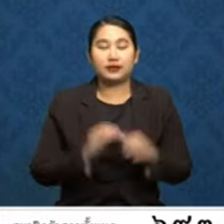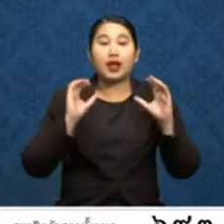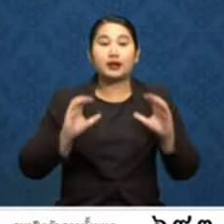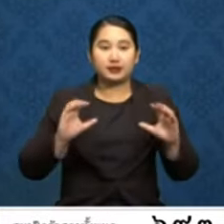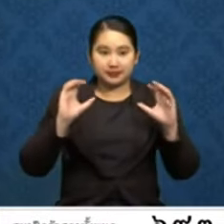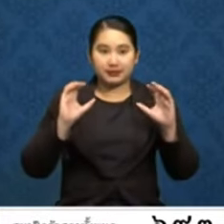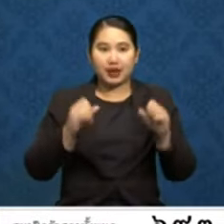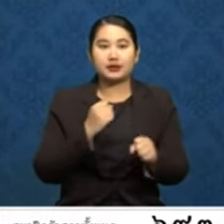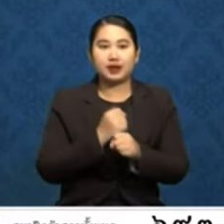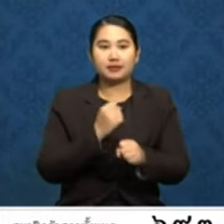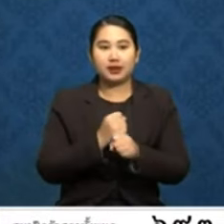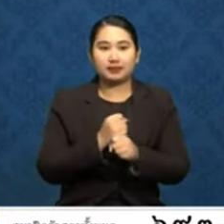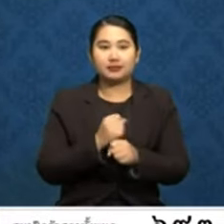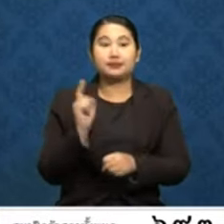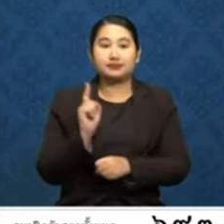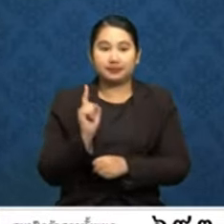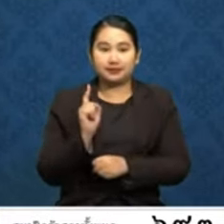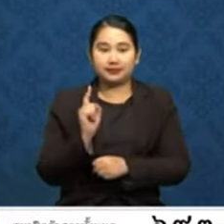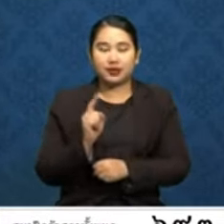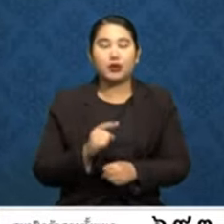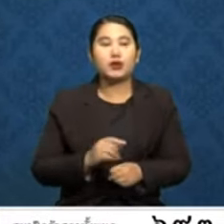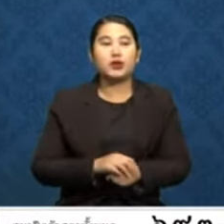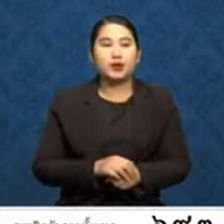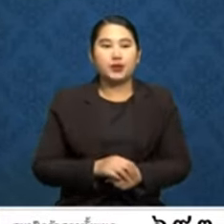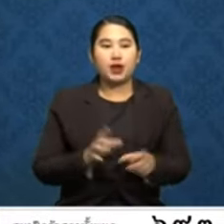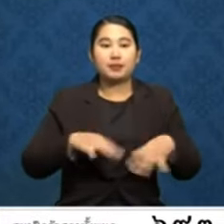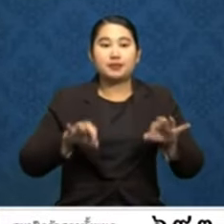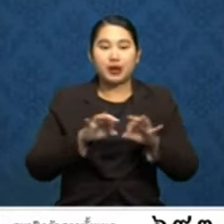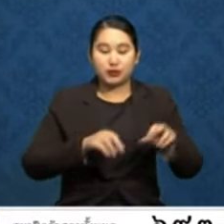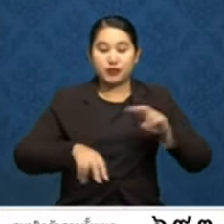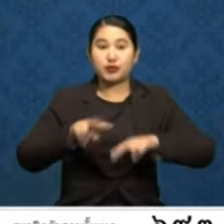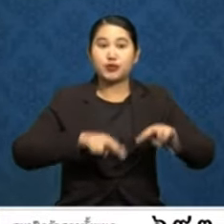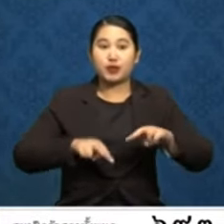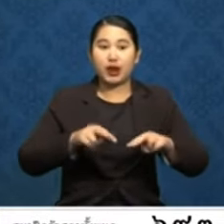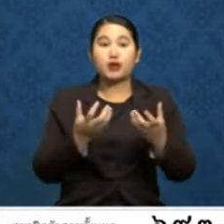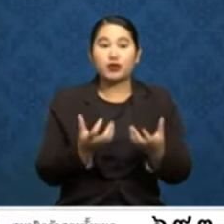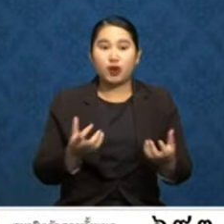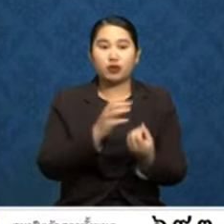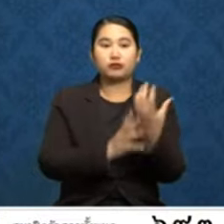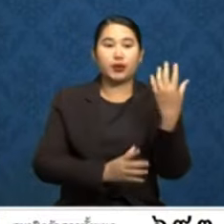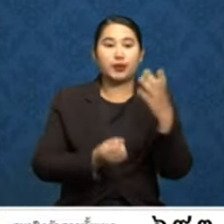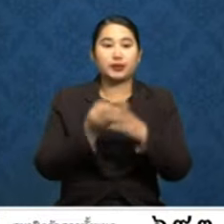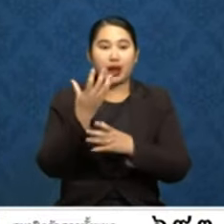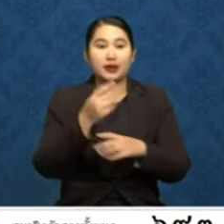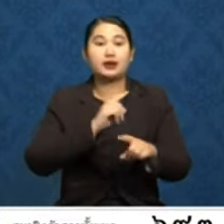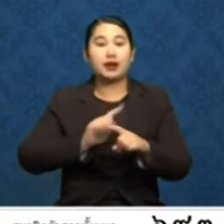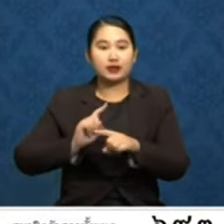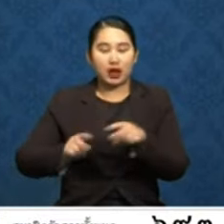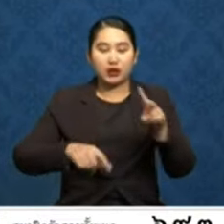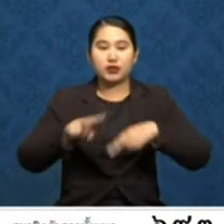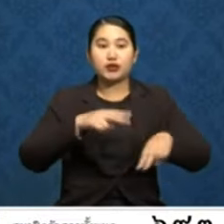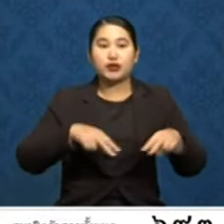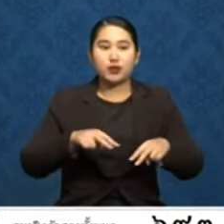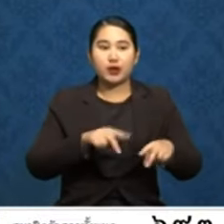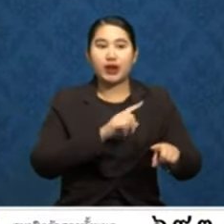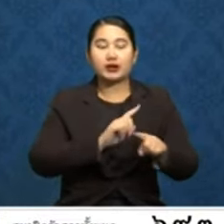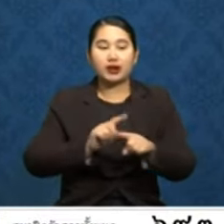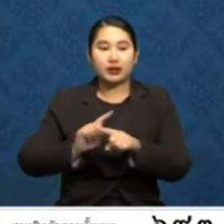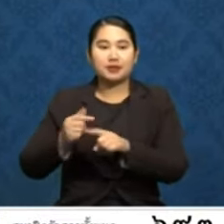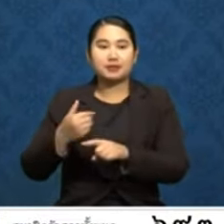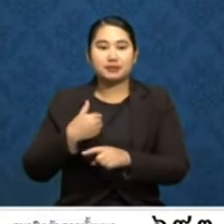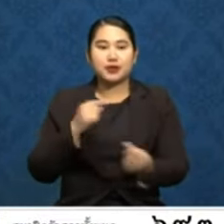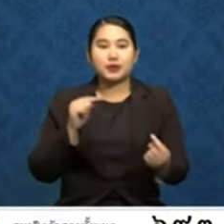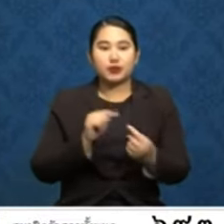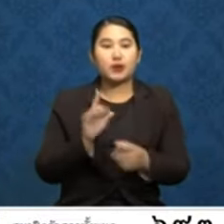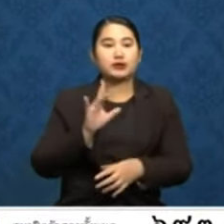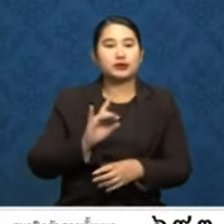ลจะให้ความสำคัญกับการฟื้นฟูทรัพยากรธรรมชาติอนุรักษ์ความหลากหลายทางชีวภ